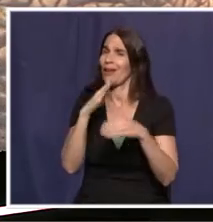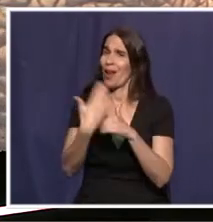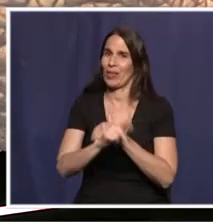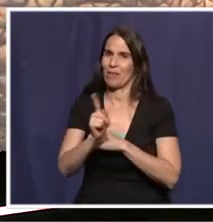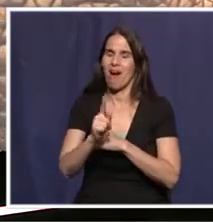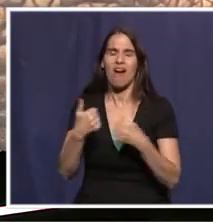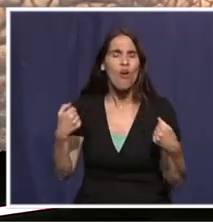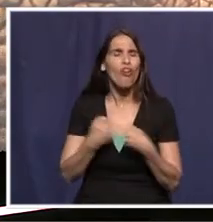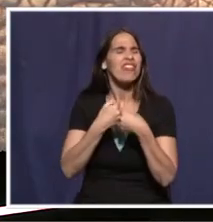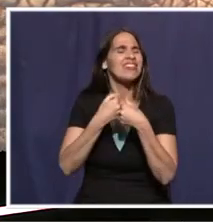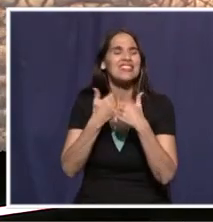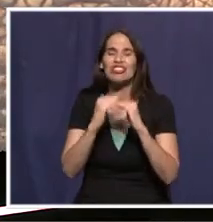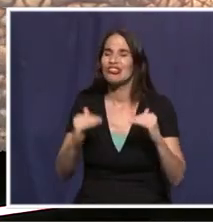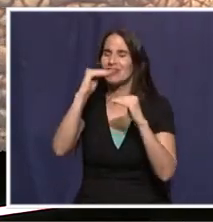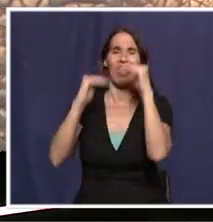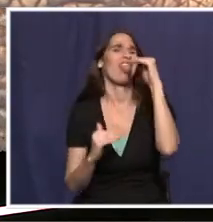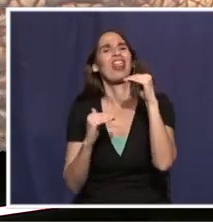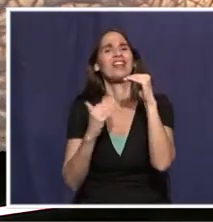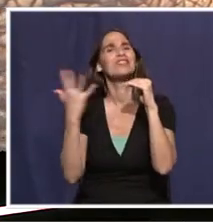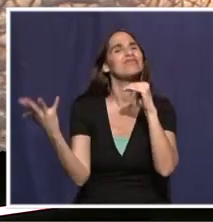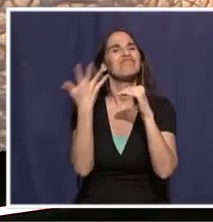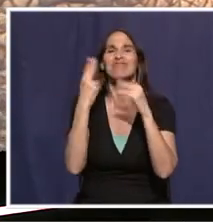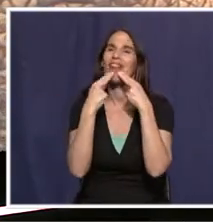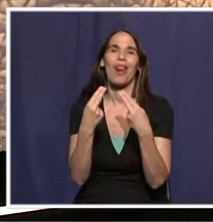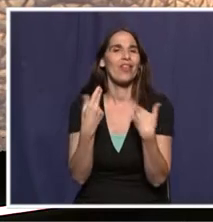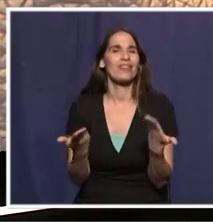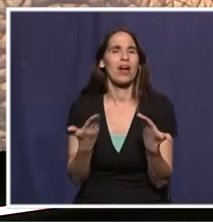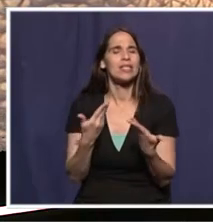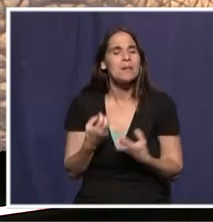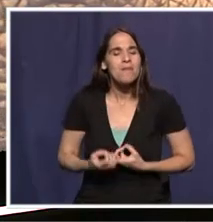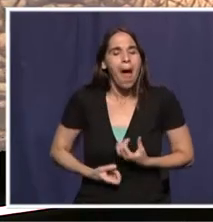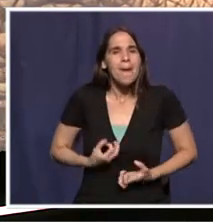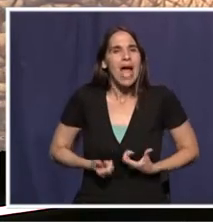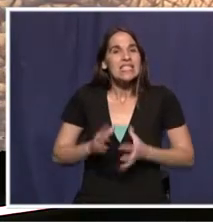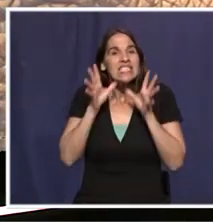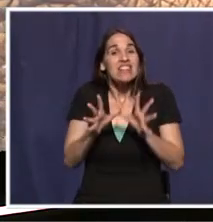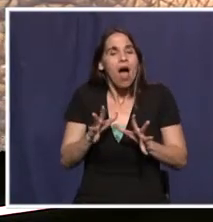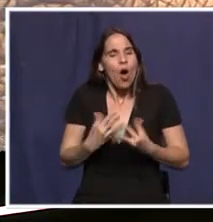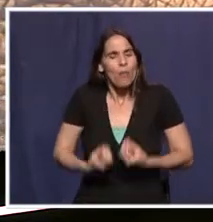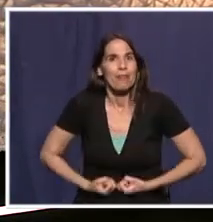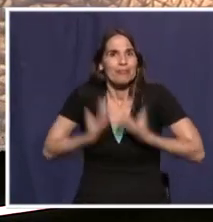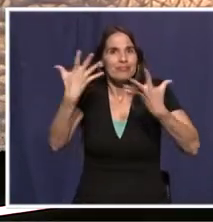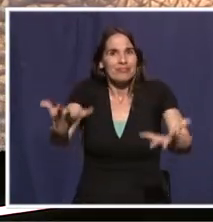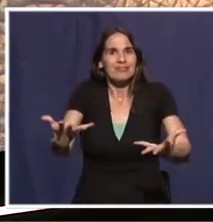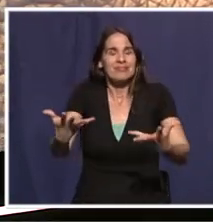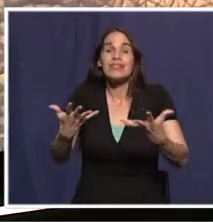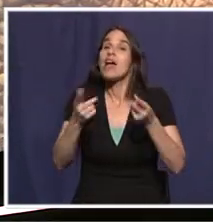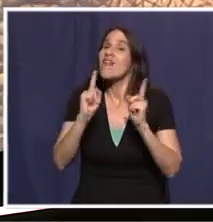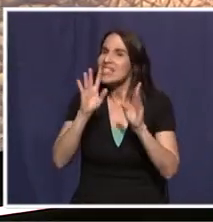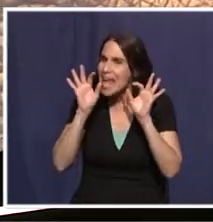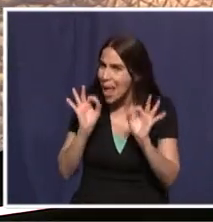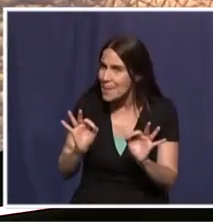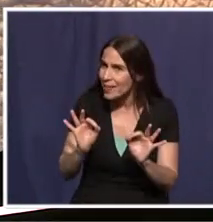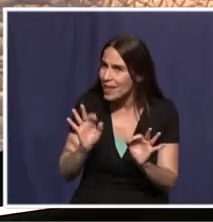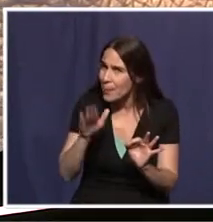מובנה של חוסר שוויון שאף אחד לא פתר עדיין. וזה כל הזמן מבעבע השנאה שמאיימת להתפרץ עלינו. אבל זה גם אמת